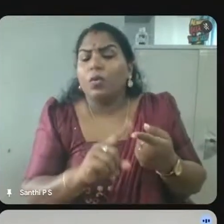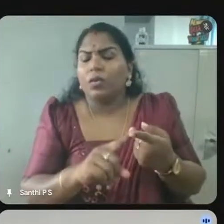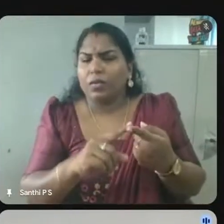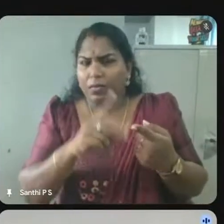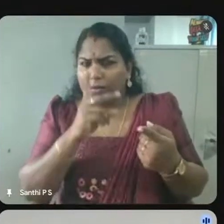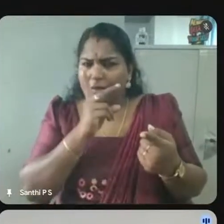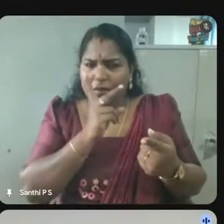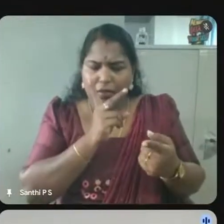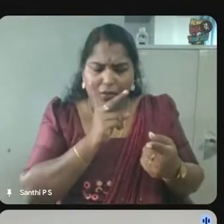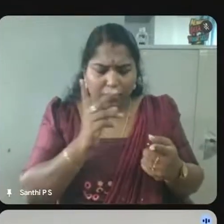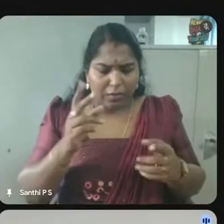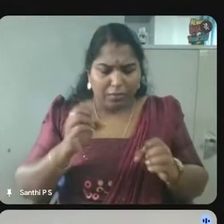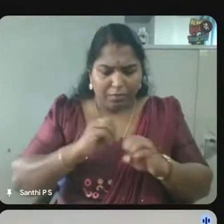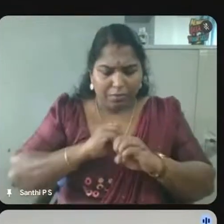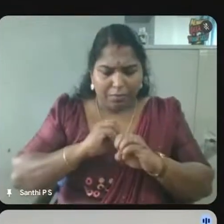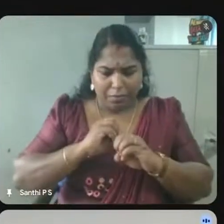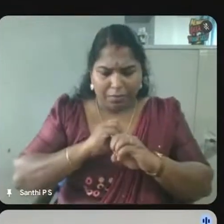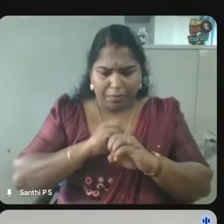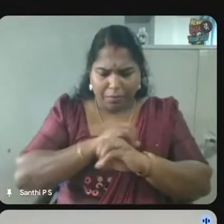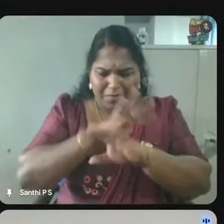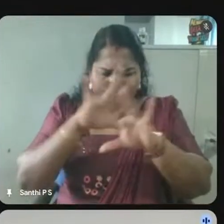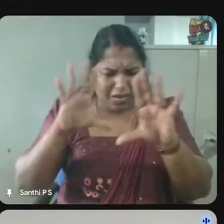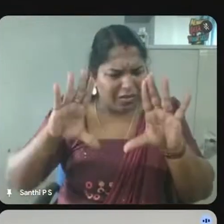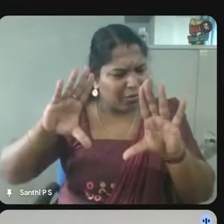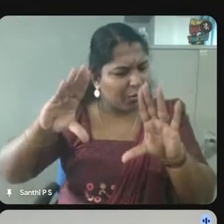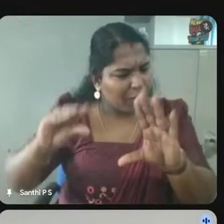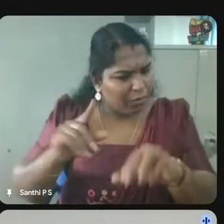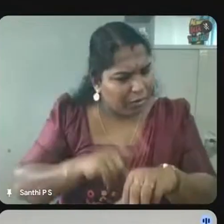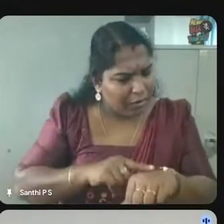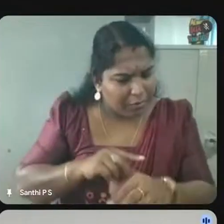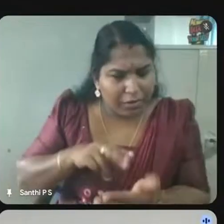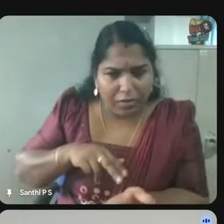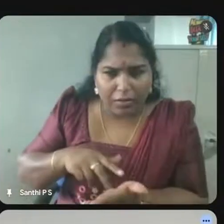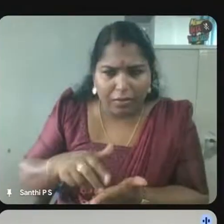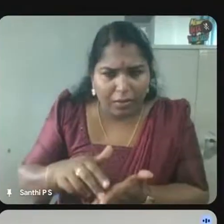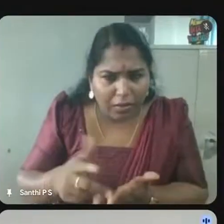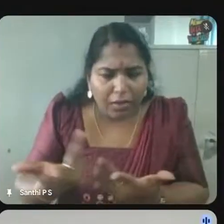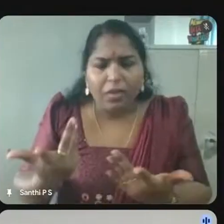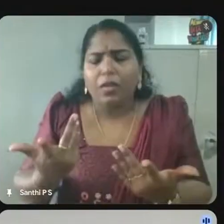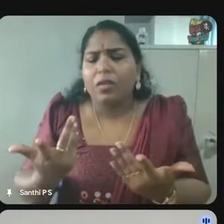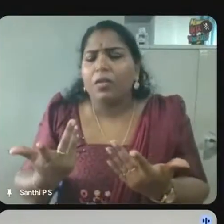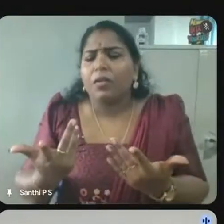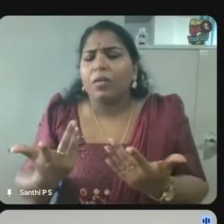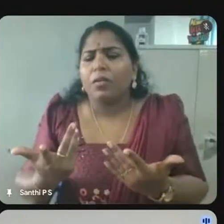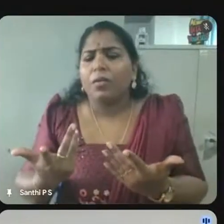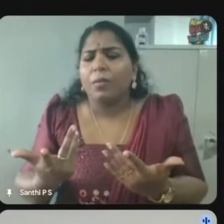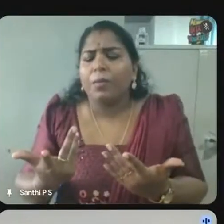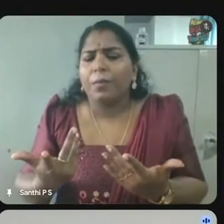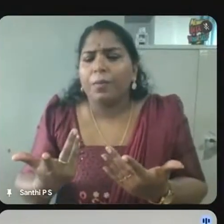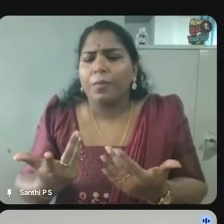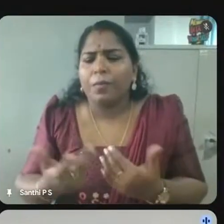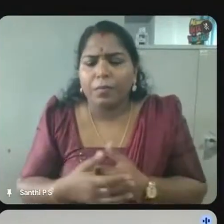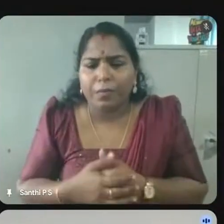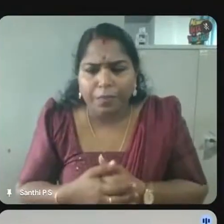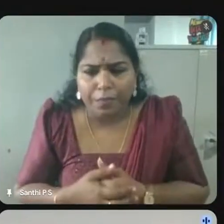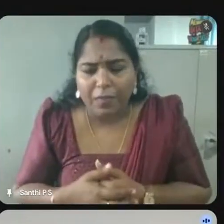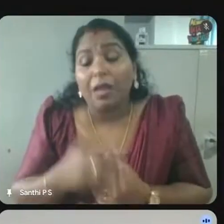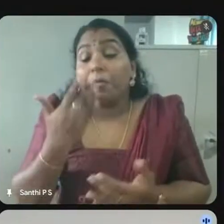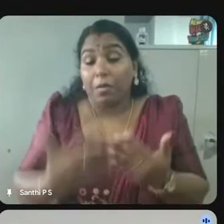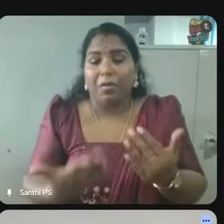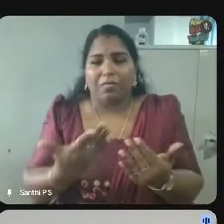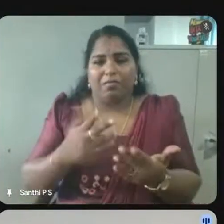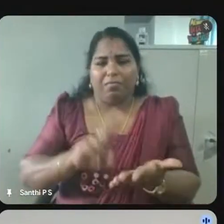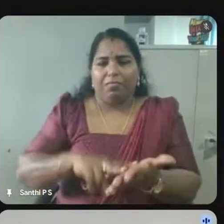കുറവുള്ള സമയത്ത് ഇവർക്ക് നടക്കാനും, ഇവർ പെട്ടെന്ന് കുട്ടികളാവുമ്പോൾ തന്നെ അല്ലെങ്കിൽ ഒരു മിഡിൽ ഏജിലൊക്കെ ഇവർ പെട്ടെന്ന് മുമ്പിലുള്ള സാധനങ്ങൾ കാണില്ല, ഇവർ തട്ടി തടഞ്ഞ്